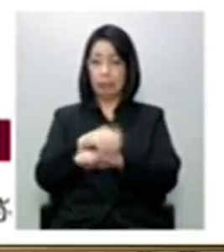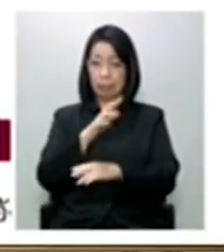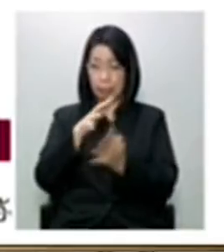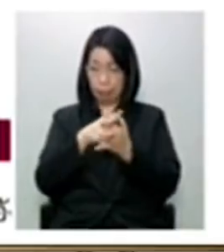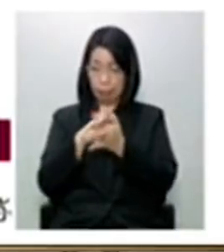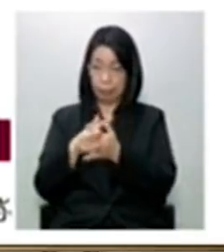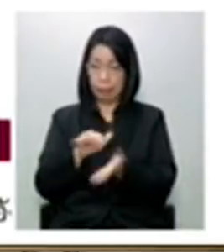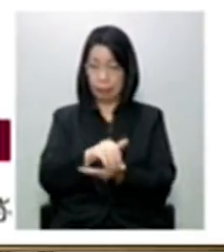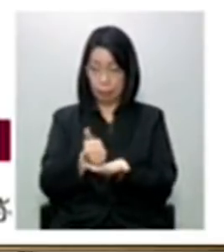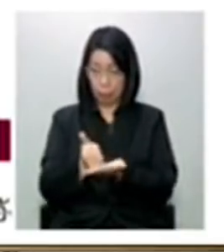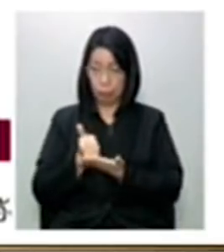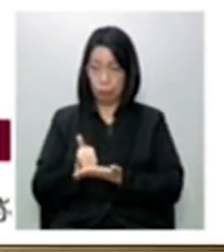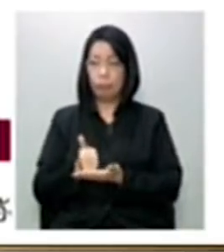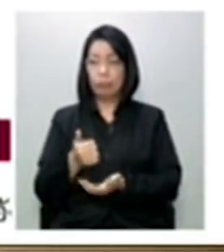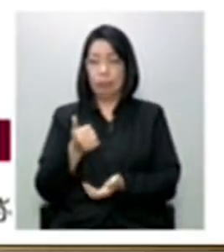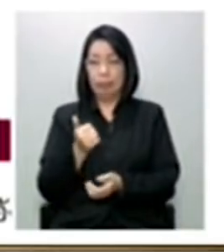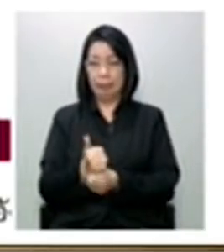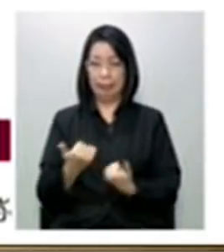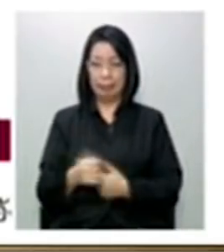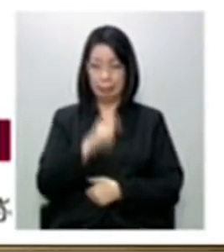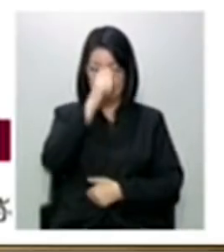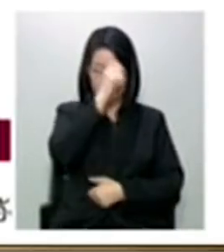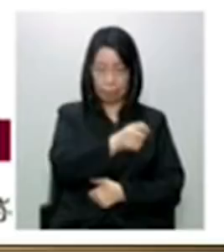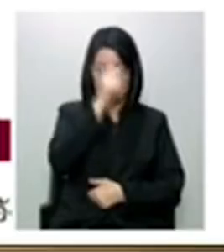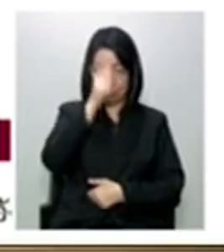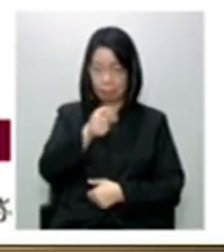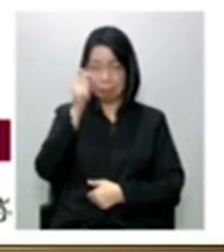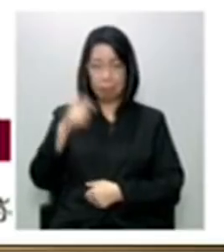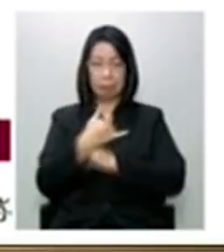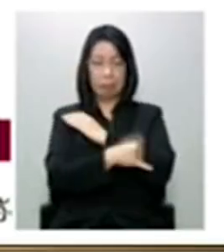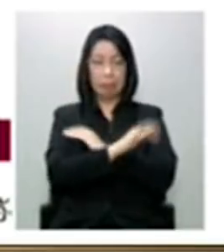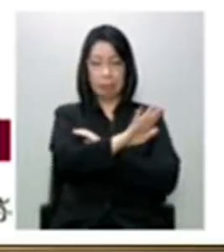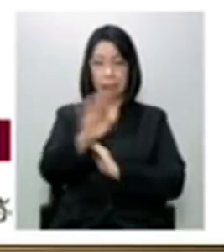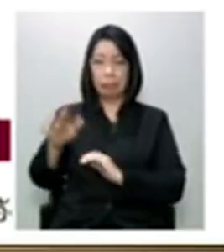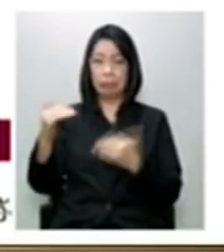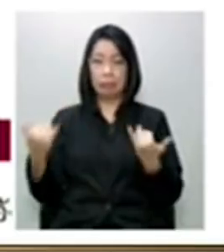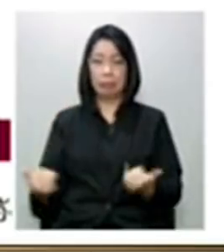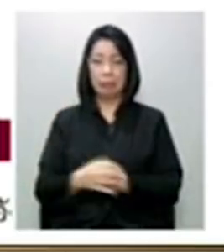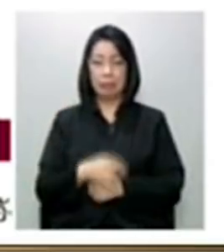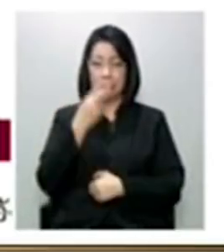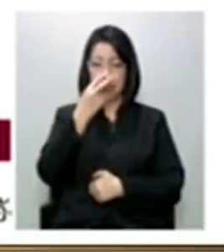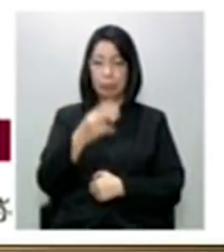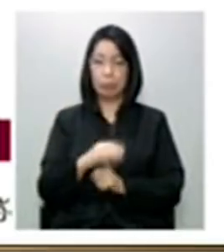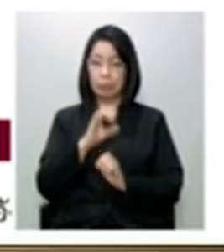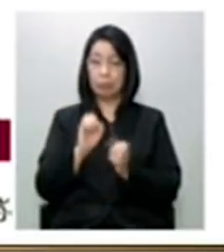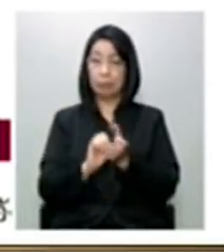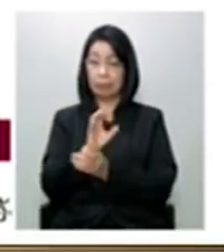ทุกวันนี้ประเทศที่เราเคยนับถือว่าเป็นต้นแบบในการพัฒนาอยู่ที่ตรงไหนแล้วเรามาดูจากสไลด์นี้